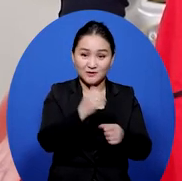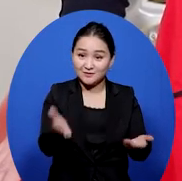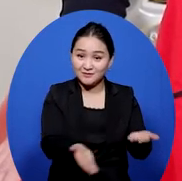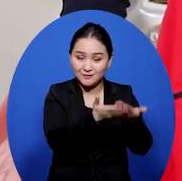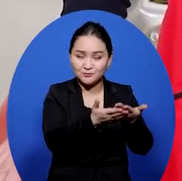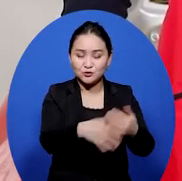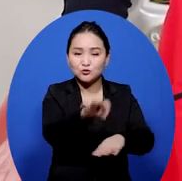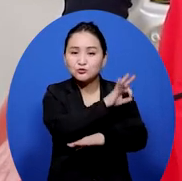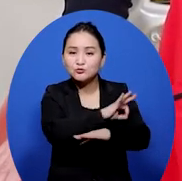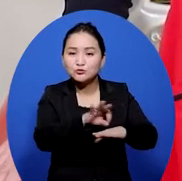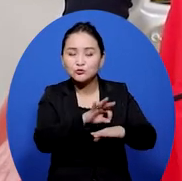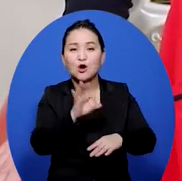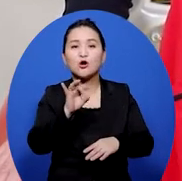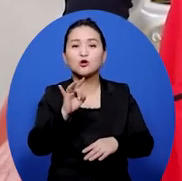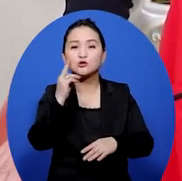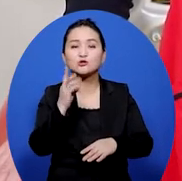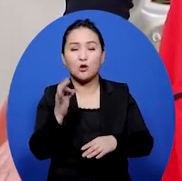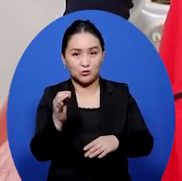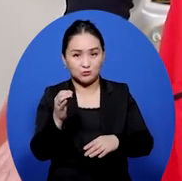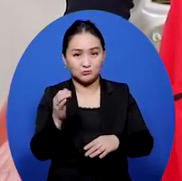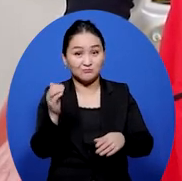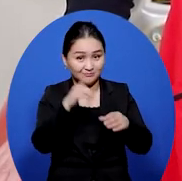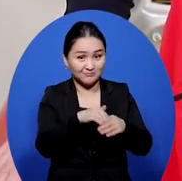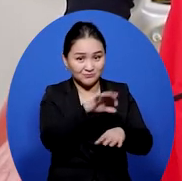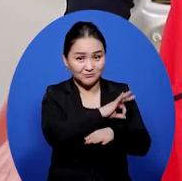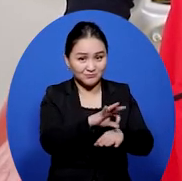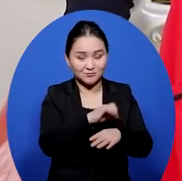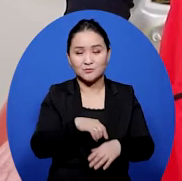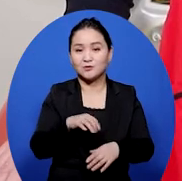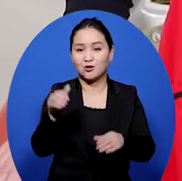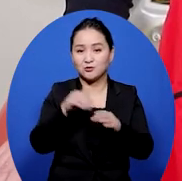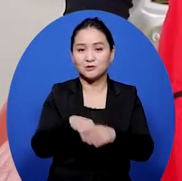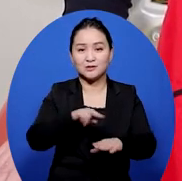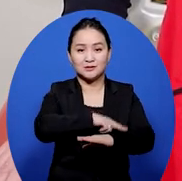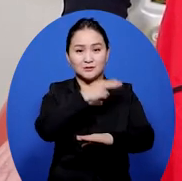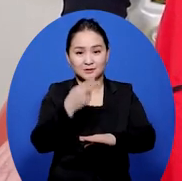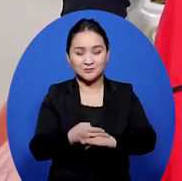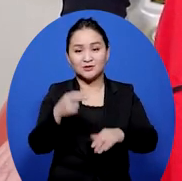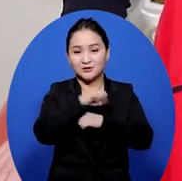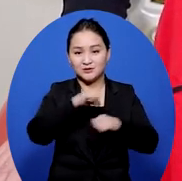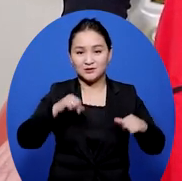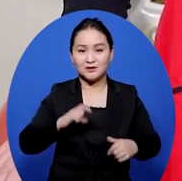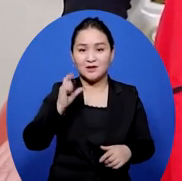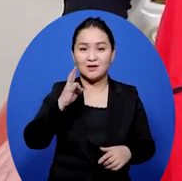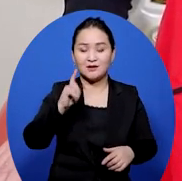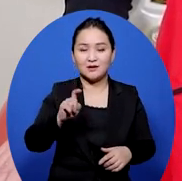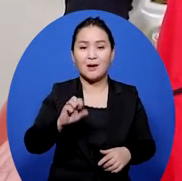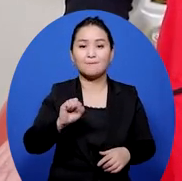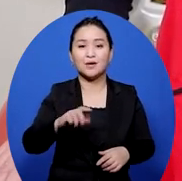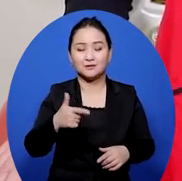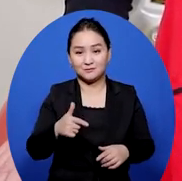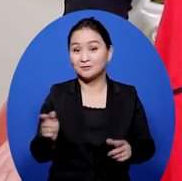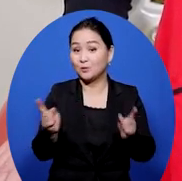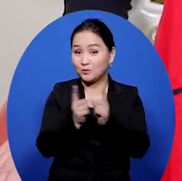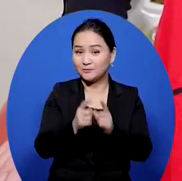эрхлэлийг дэмжих нэгэн томоохон төсөл бол оролцоо төсөл байгаа. За бид оролцоо төсөлд хамрагдсан Дархуул аймгийн иргэн энх хамгаалалтын тавалзад